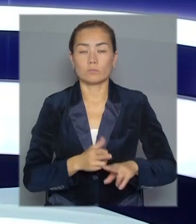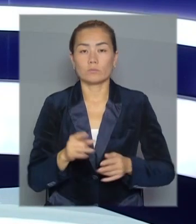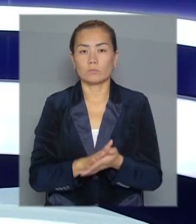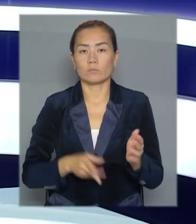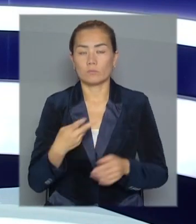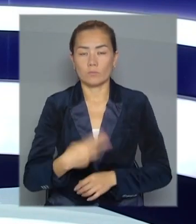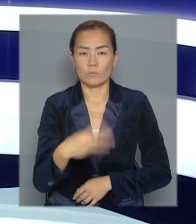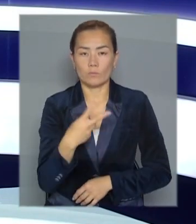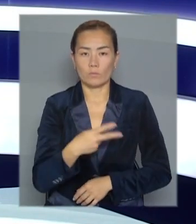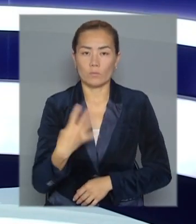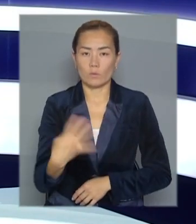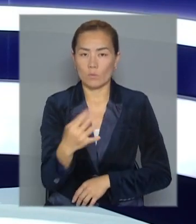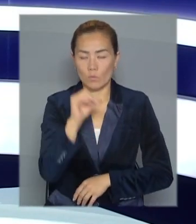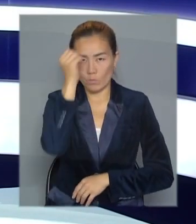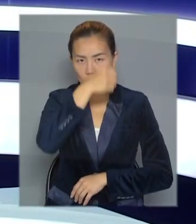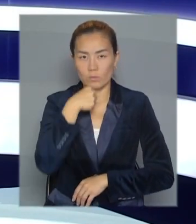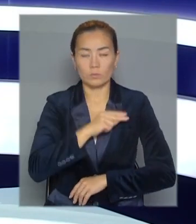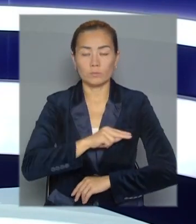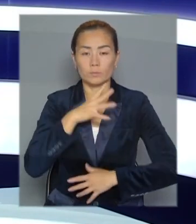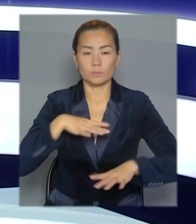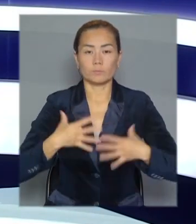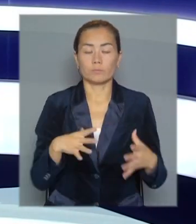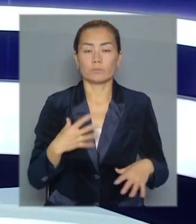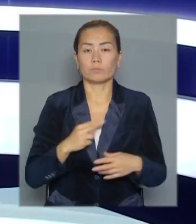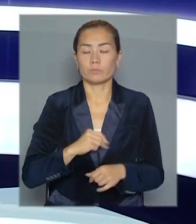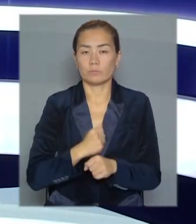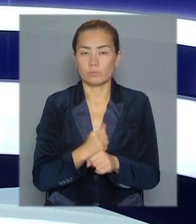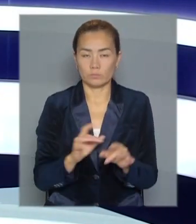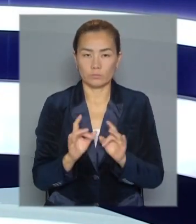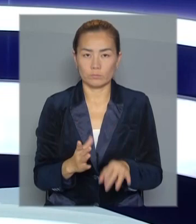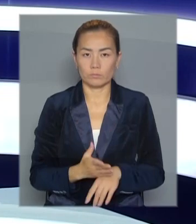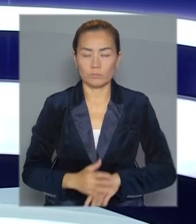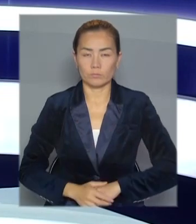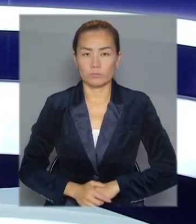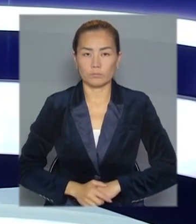қатар 2023-2024 жылғы жылу маусымының дайындық жұмыстарын баяндады.